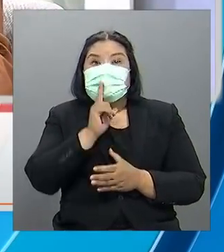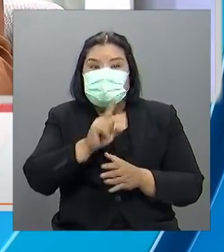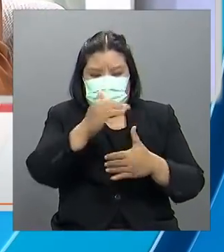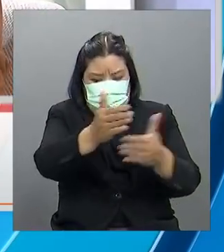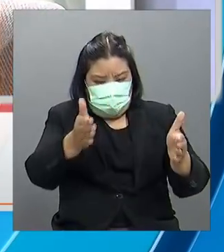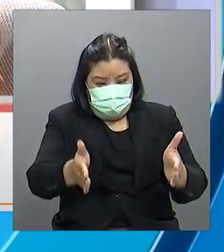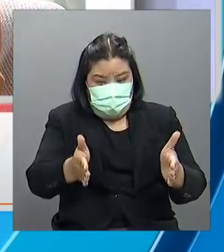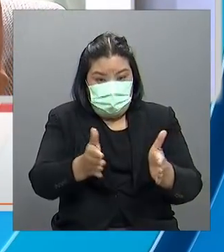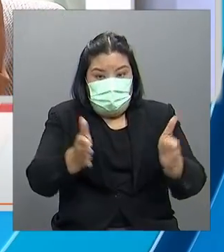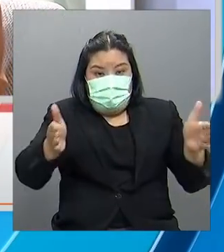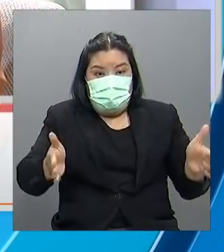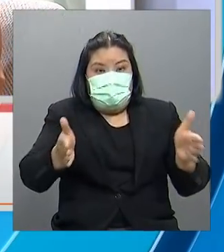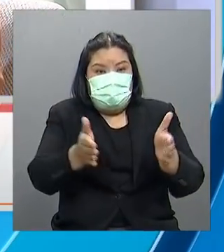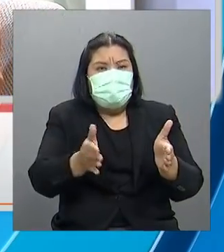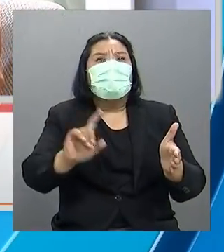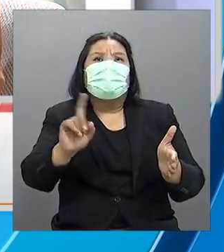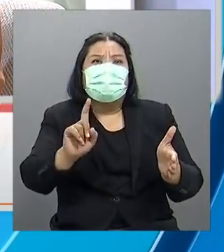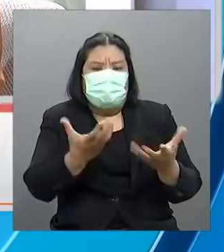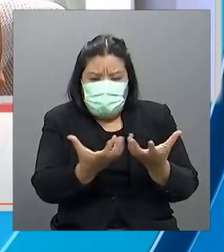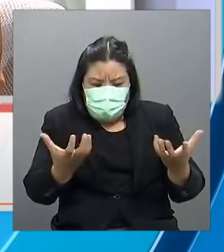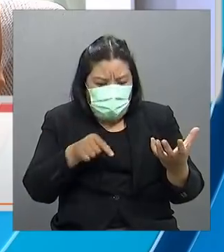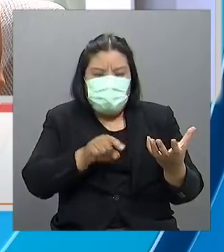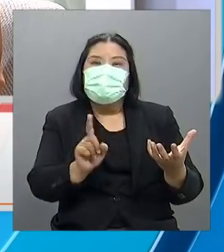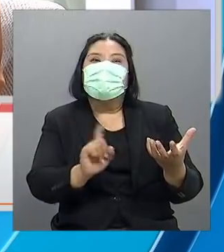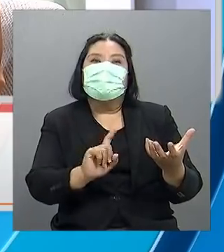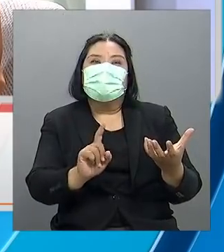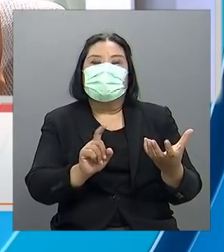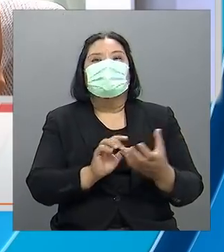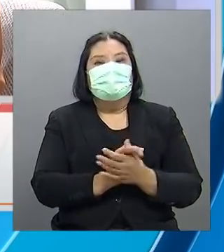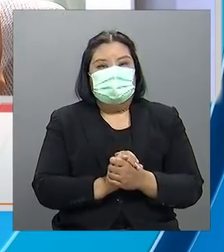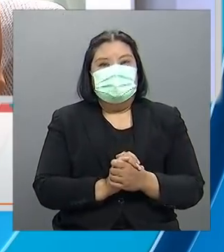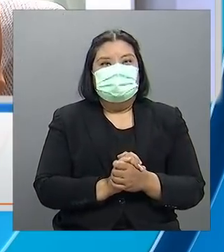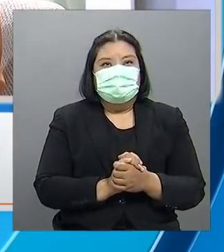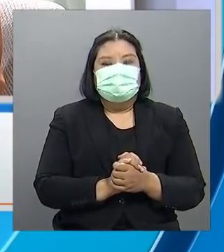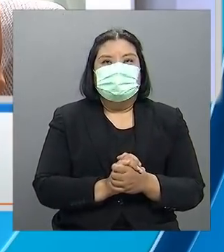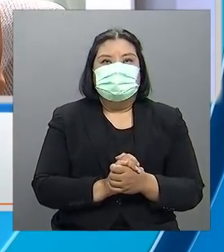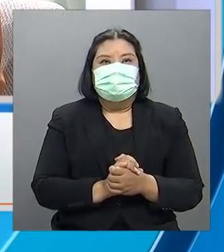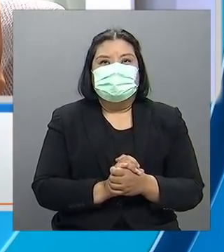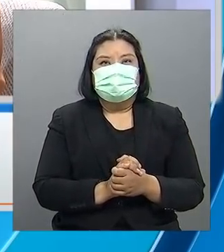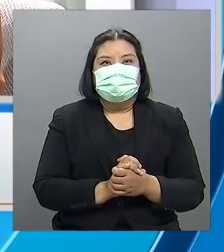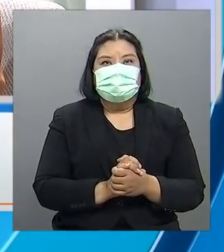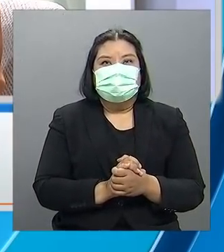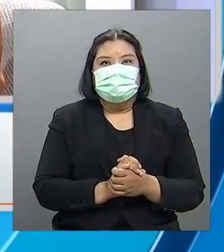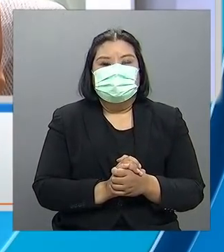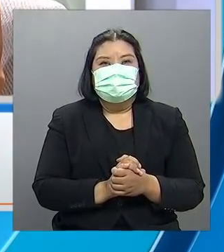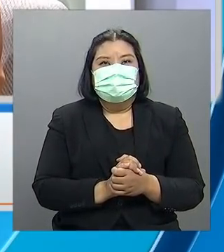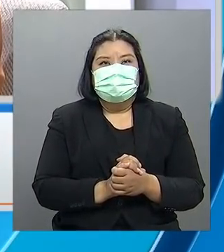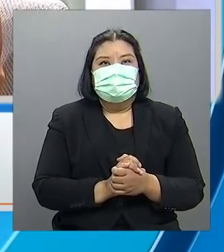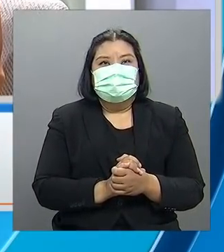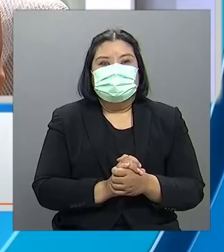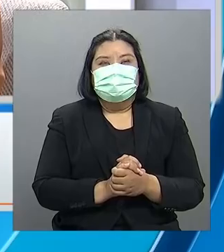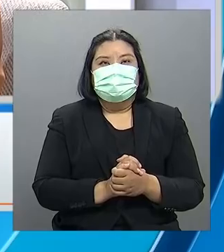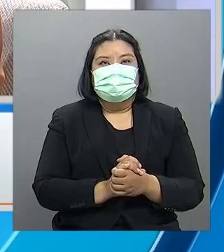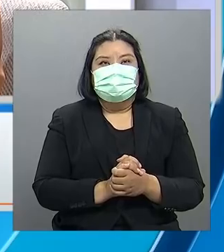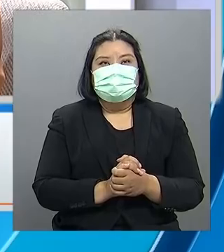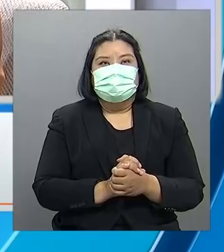องเนี่ยมีอุปกรณ์อะไรบ้างครับ ค่ะพอดีว่าอันนี้เรามีตัวอย่างกล่องนะคะที่ไ